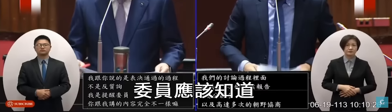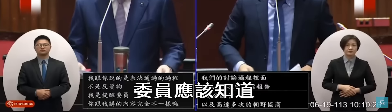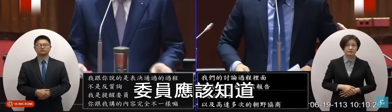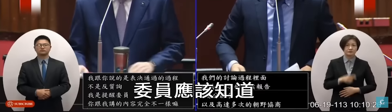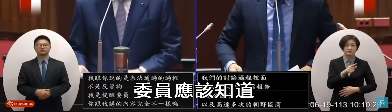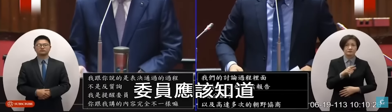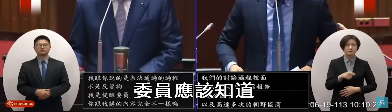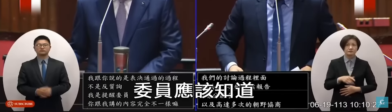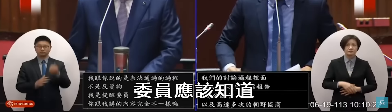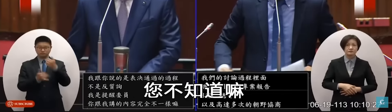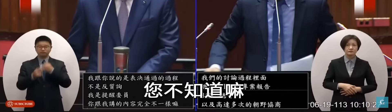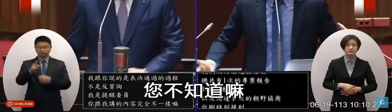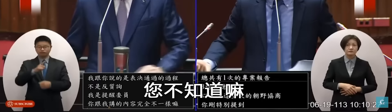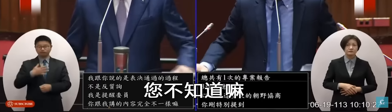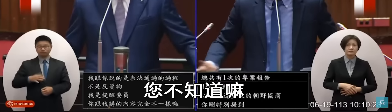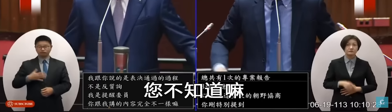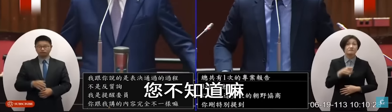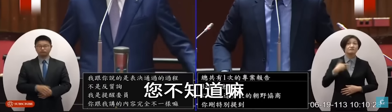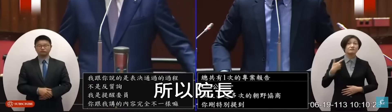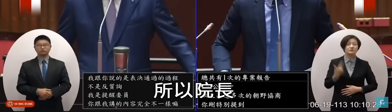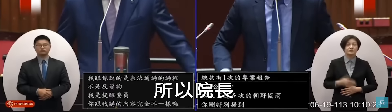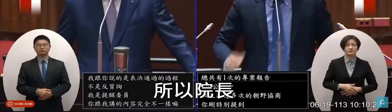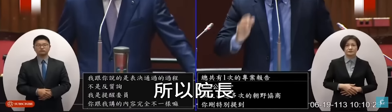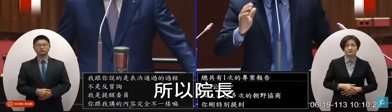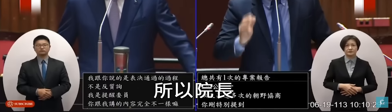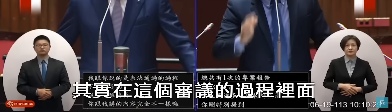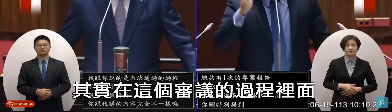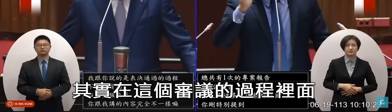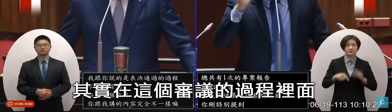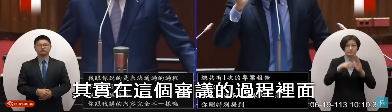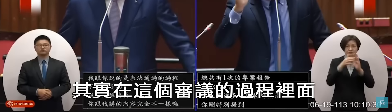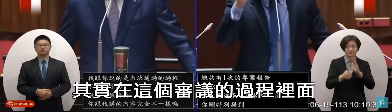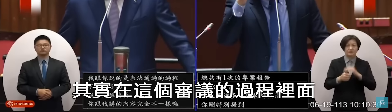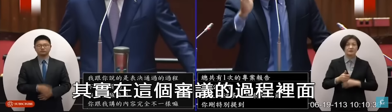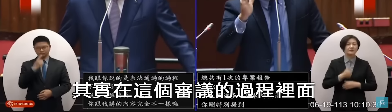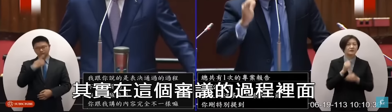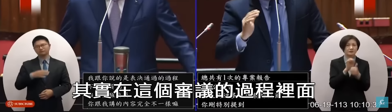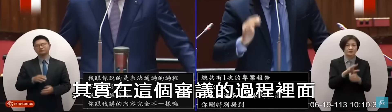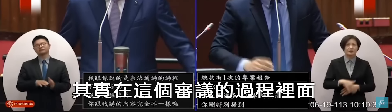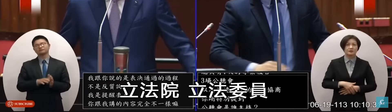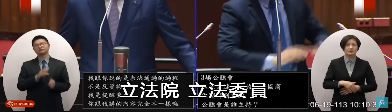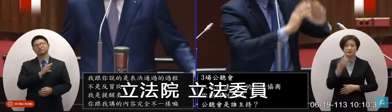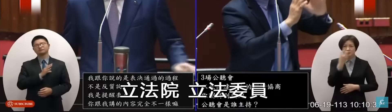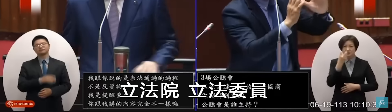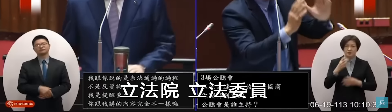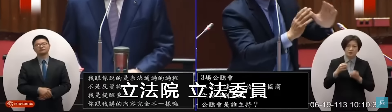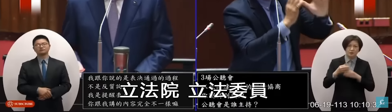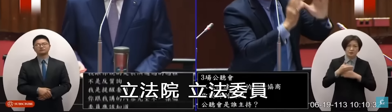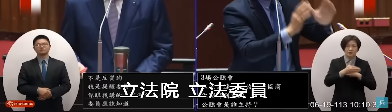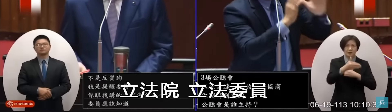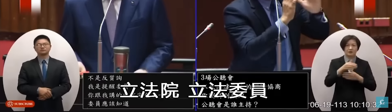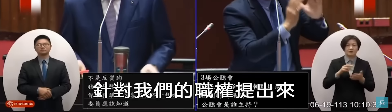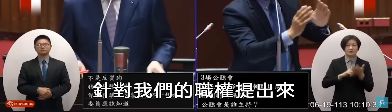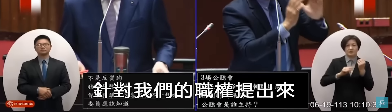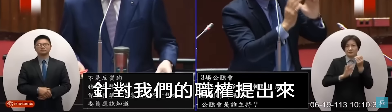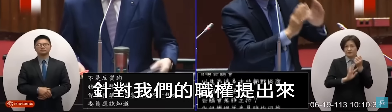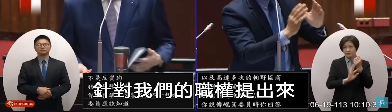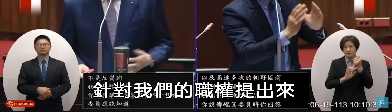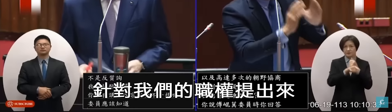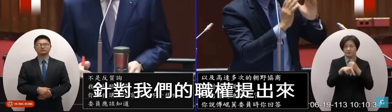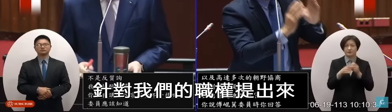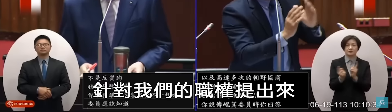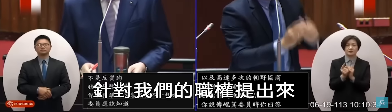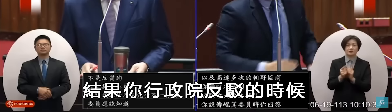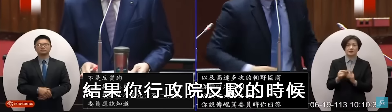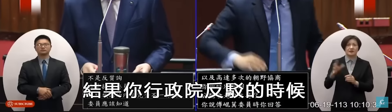委员应该知道啊。 您不知道嘛？所以院长，其实在这个审议过程里面，立法院立法委员针对我们